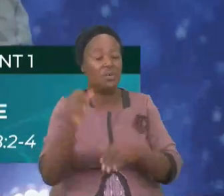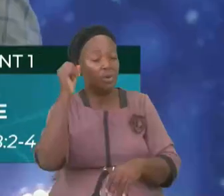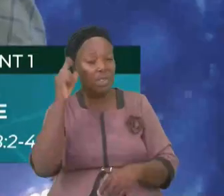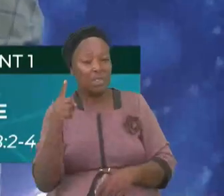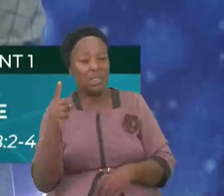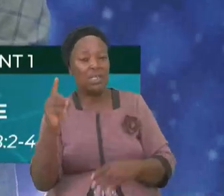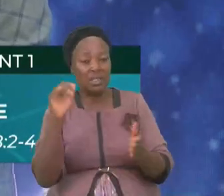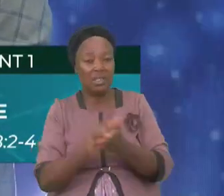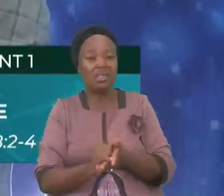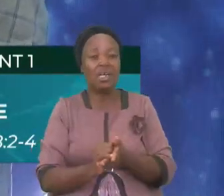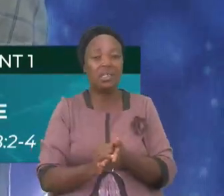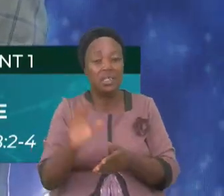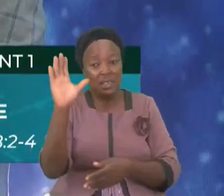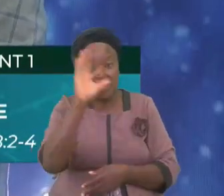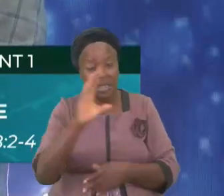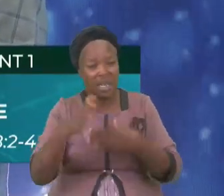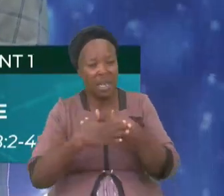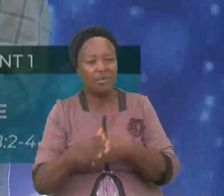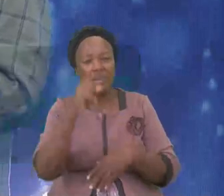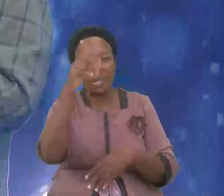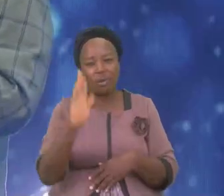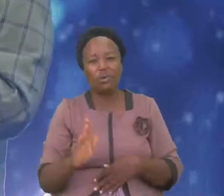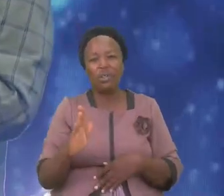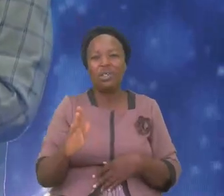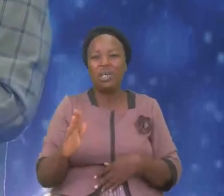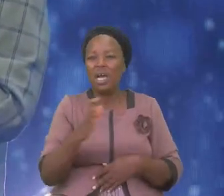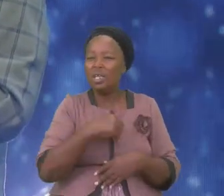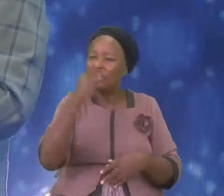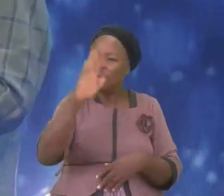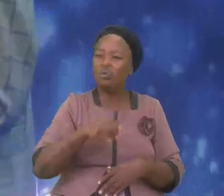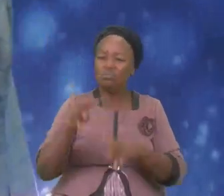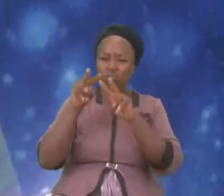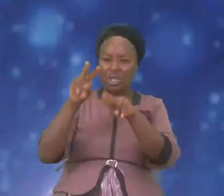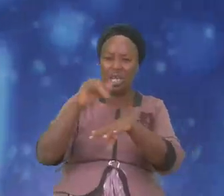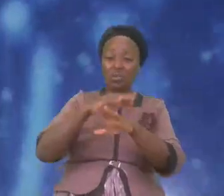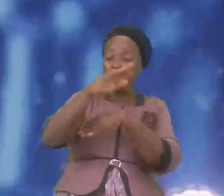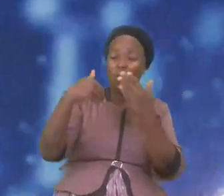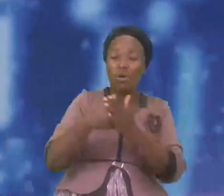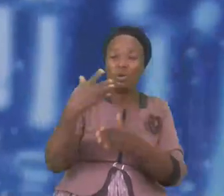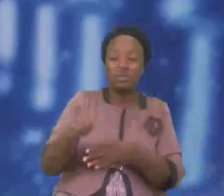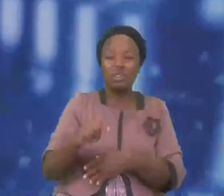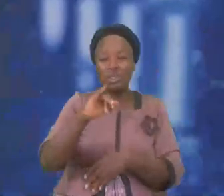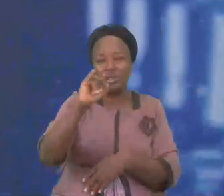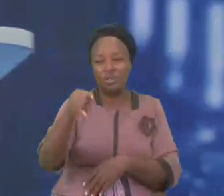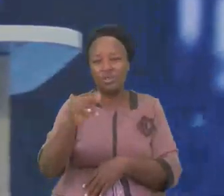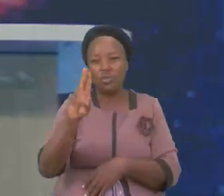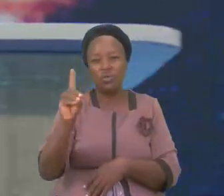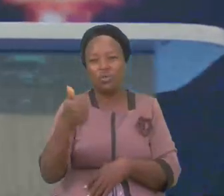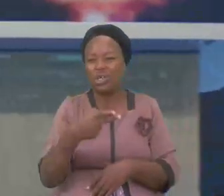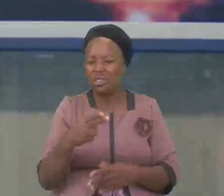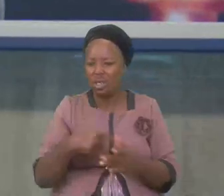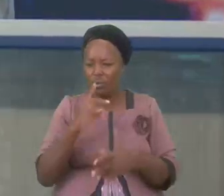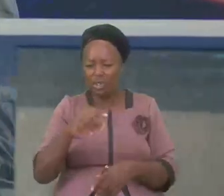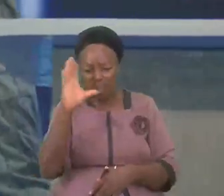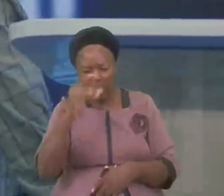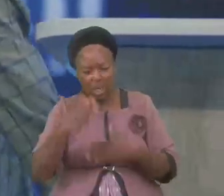cieux regarde les fils de l'homme. Pour voir s'il y a quelqu'un qui soit intelligent, qui cherche Dieu. Dieu a regardé Judas.